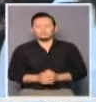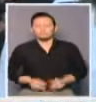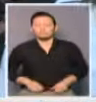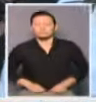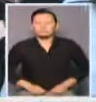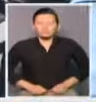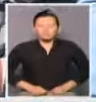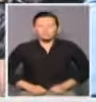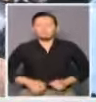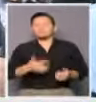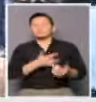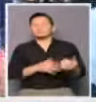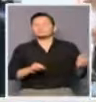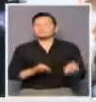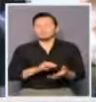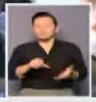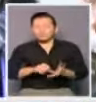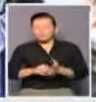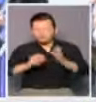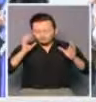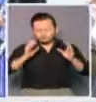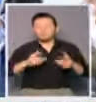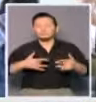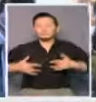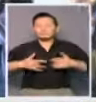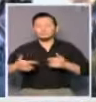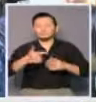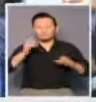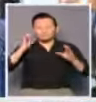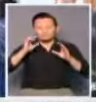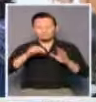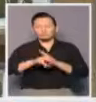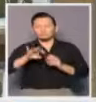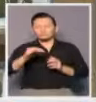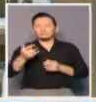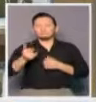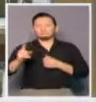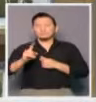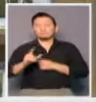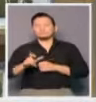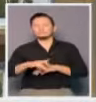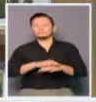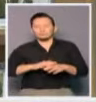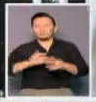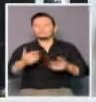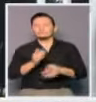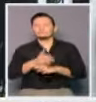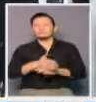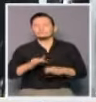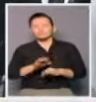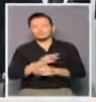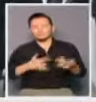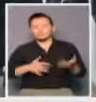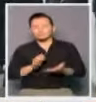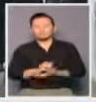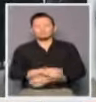Артисты оркестра дамбристов, созданного при студенческом театре Атырауского университета нефти и газа, встретили гостей великолепными звуками кюе.